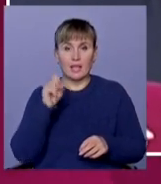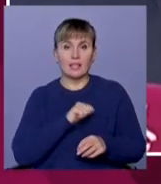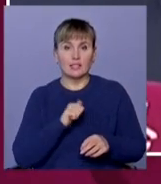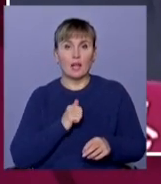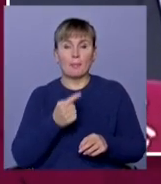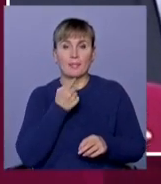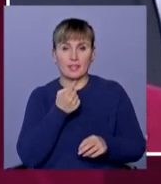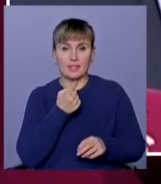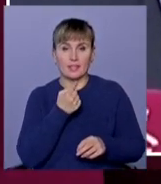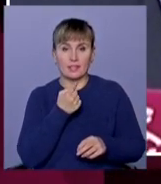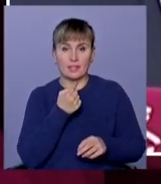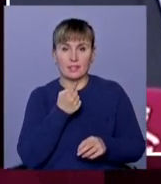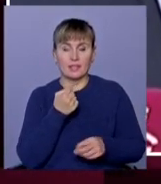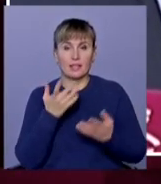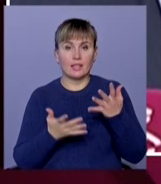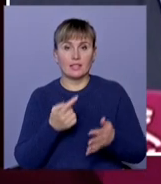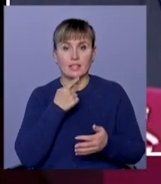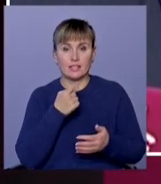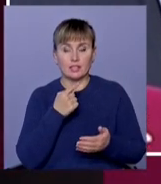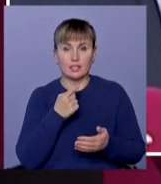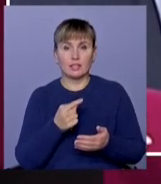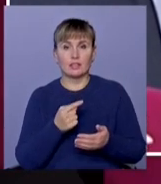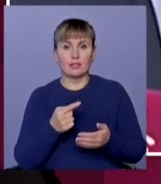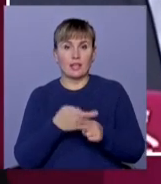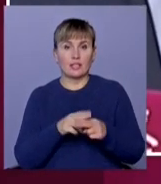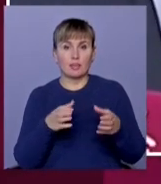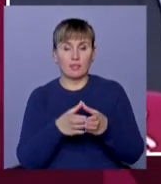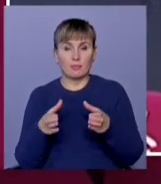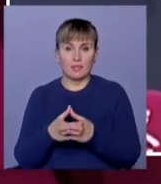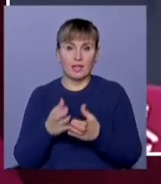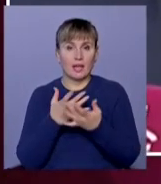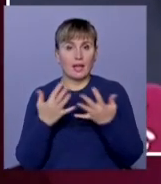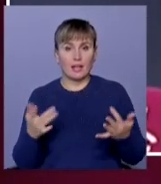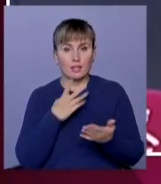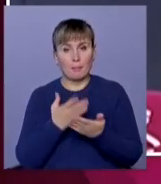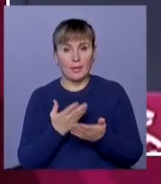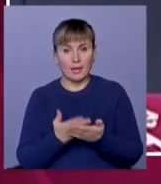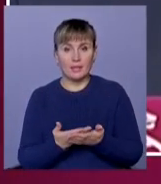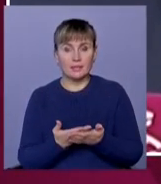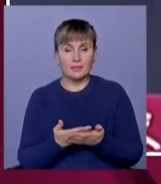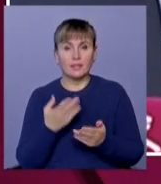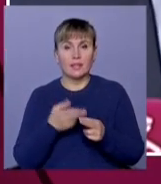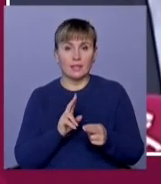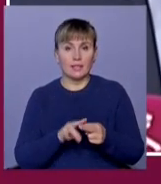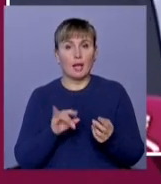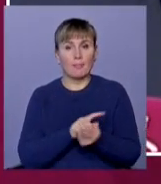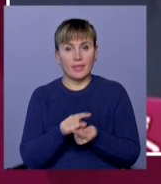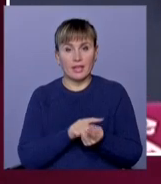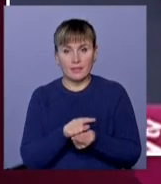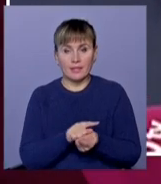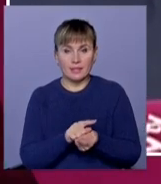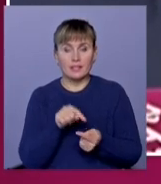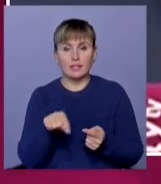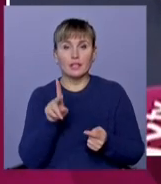язык, если язык существовал, все эти племена, саки, массагеты, скажем так, гунны, эфталити и так далее, это те,